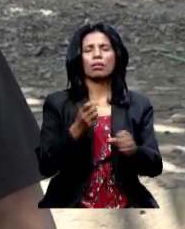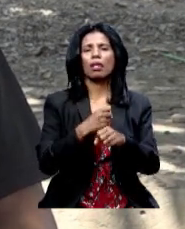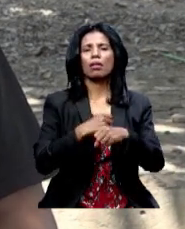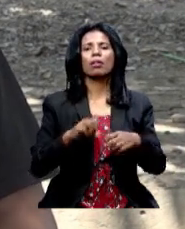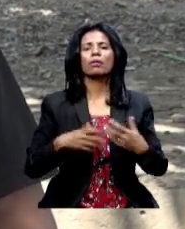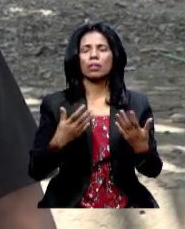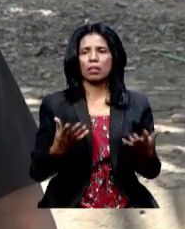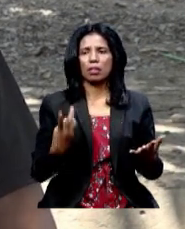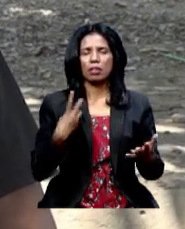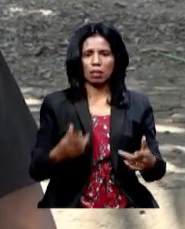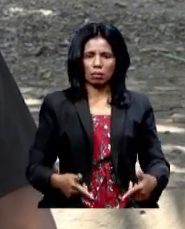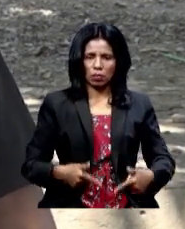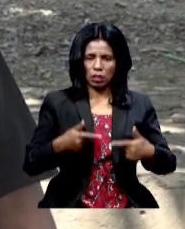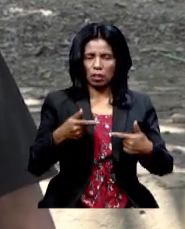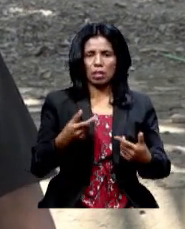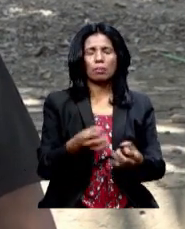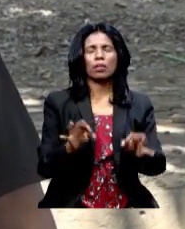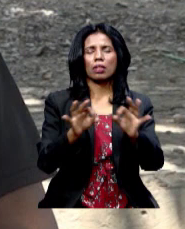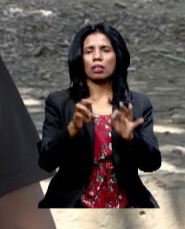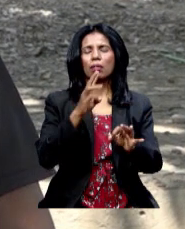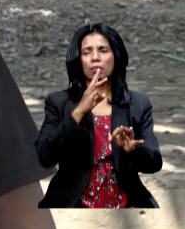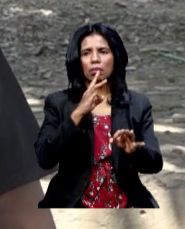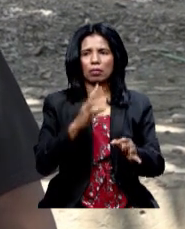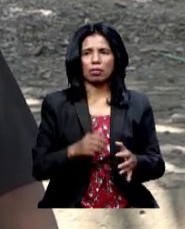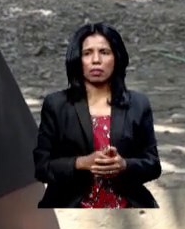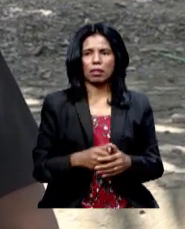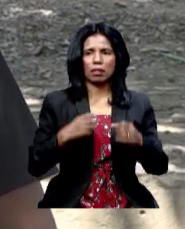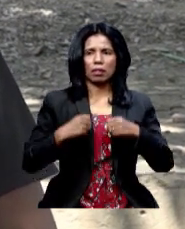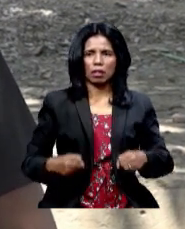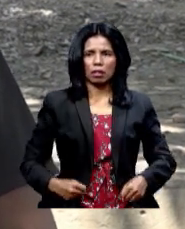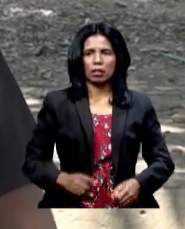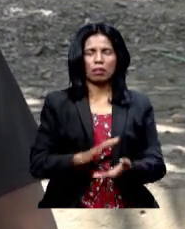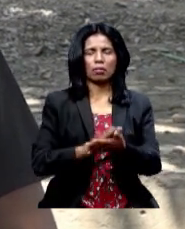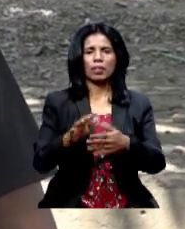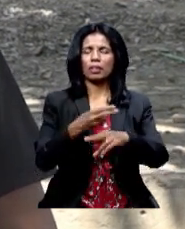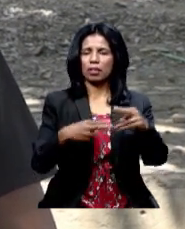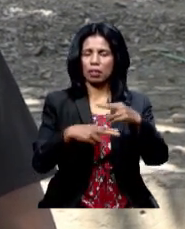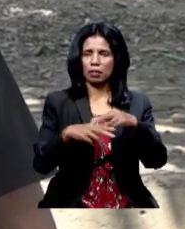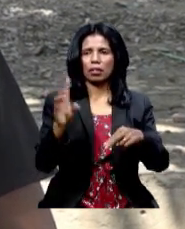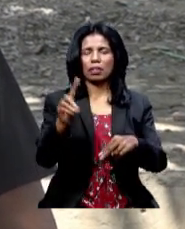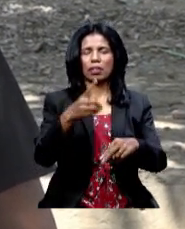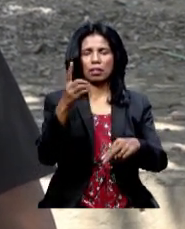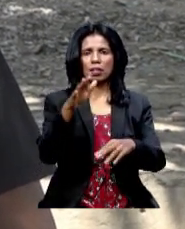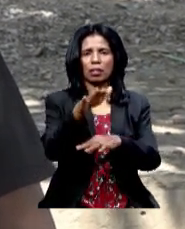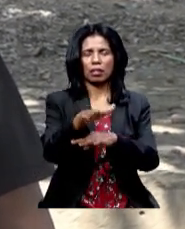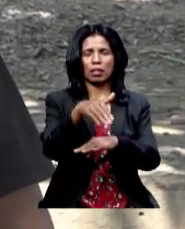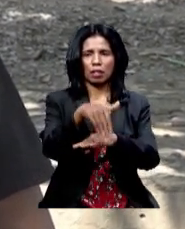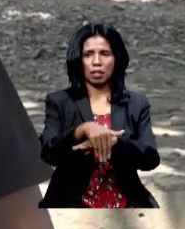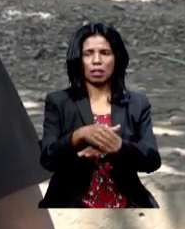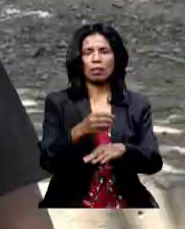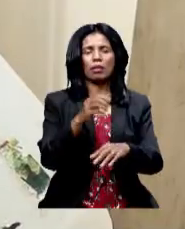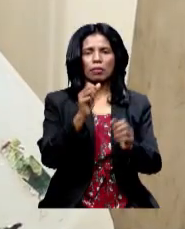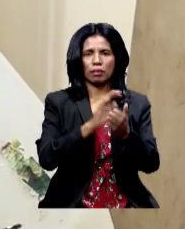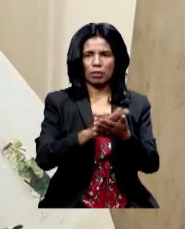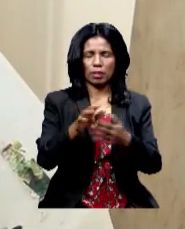mahutu tu halai hutu bebe. Atu mos fali, atu dian agora saudi mai dian faseliman. Dader meu dia kalan tinggi